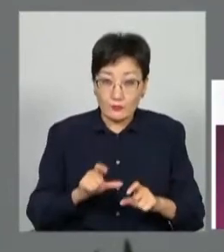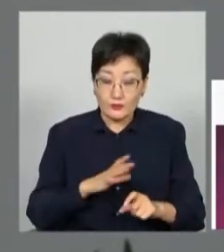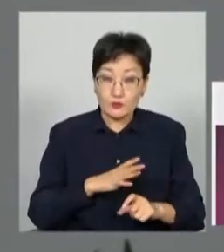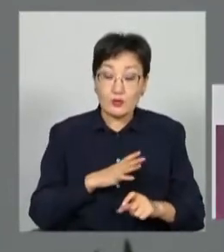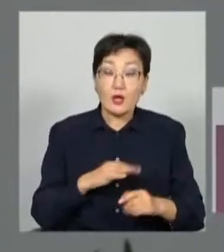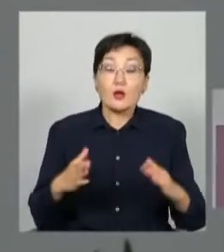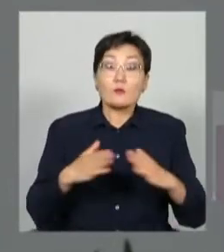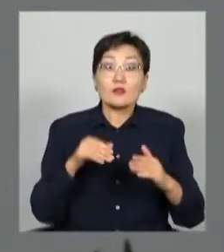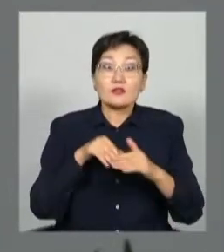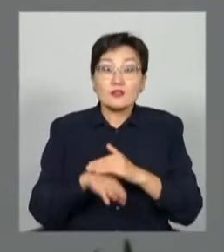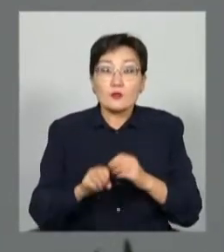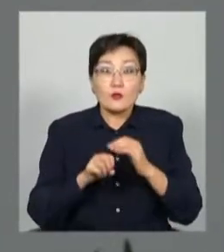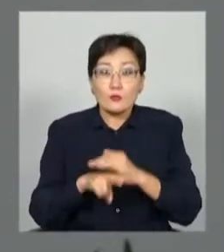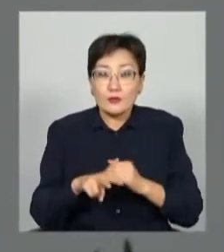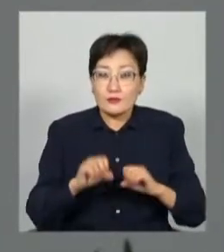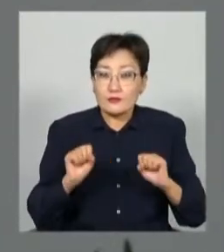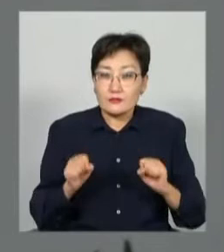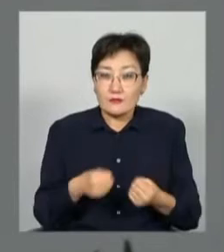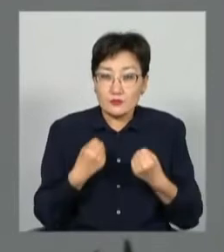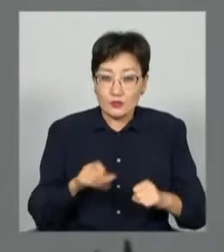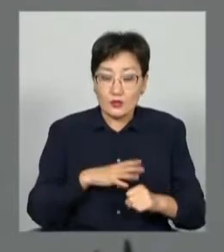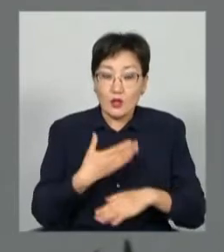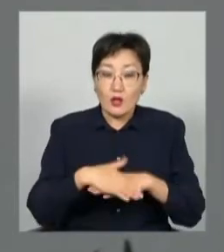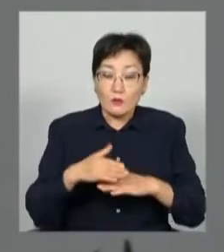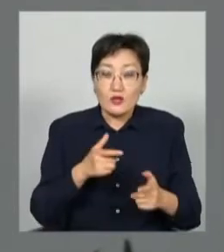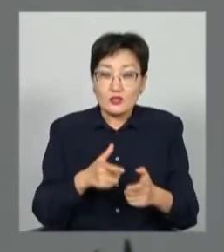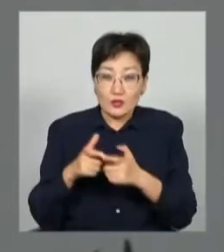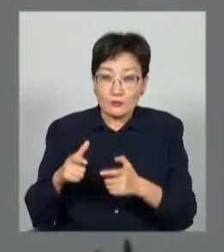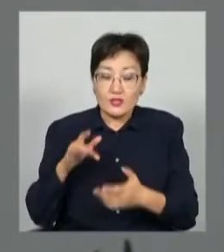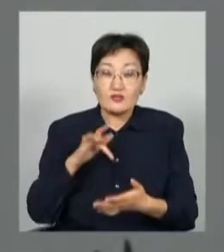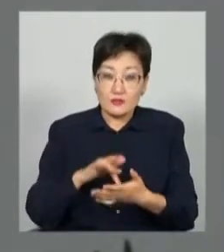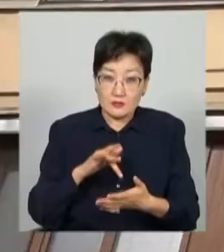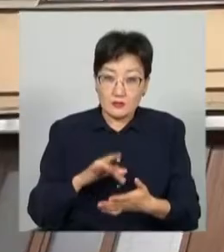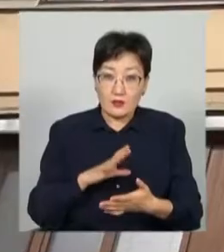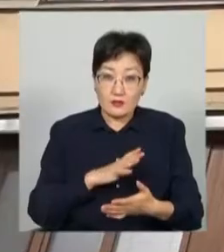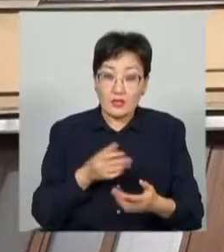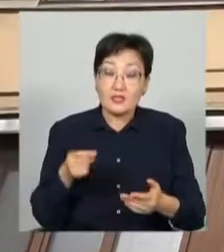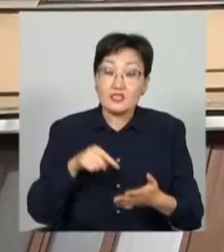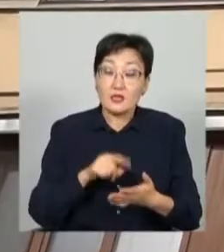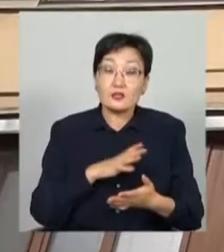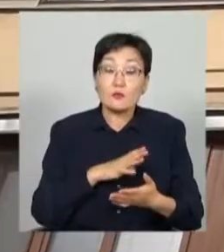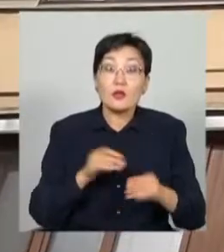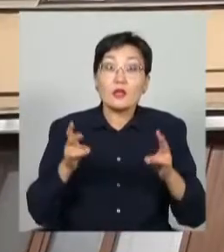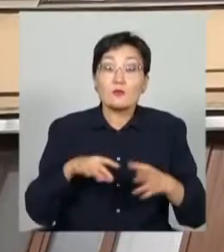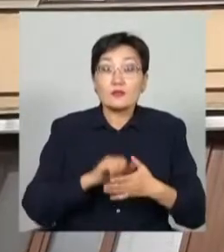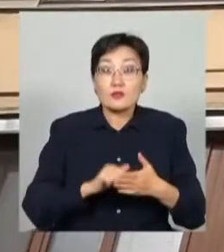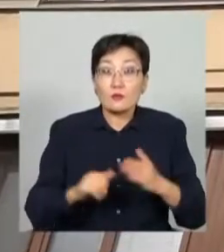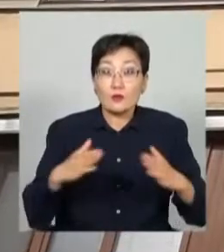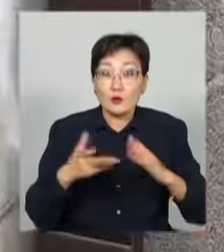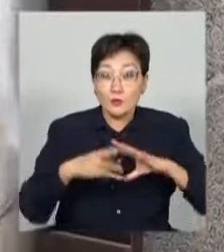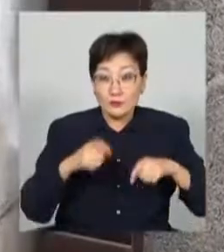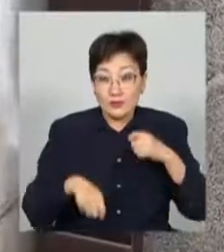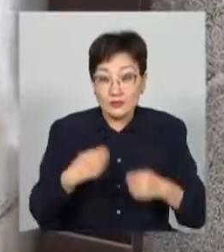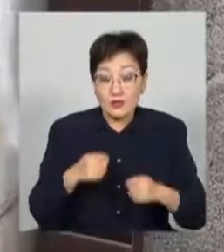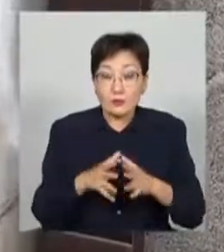bolmadı. Üyden şıgıp qaşıp ketuge de qorqtıq. Dalağa şıqsaŋ at шабыстың дәл ортасына түсесің. Оқиға салдарынан тұрғын үйге келген шығын